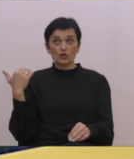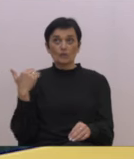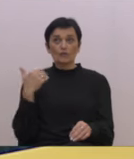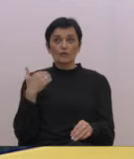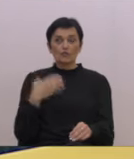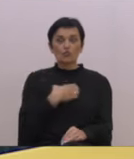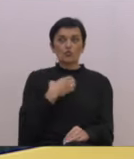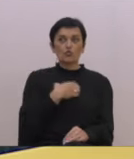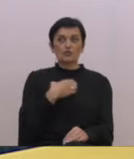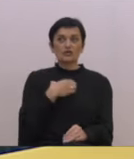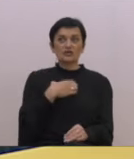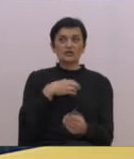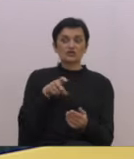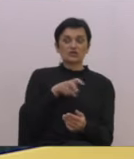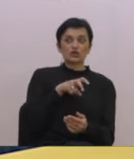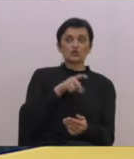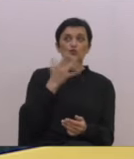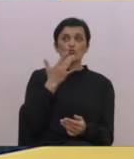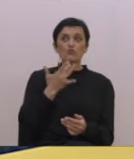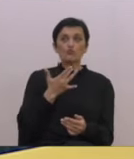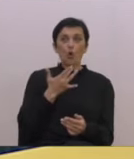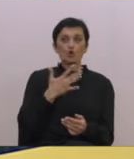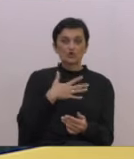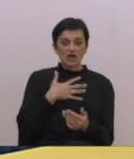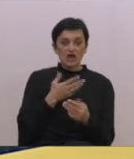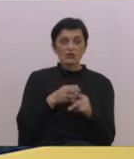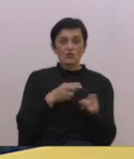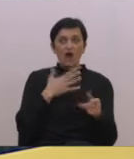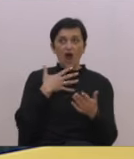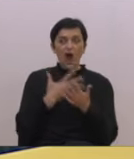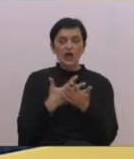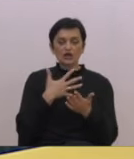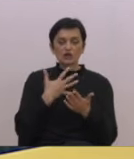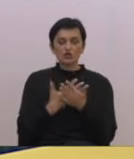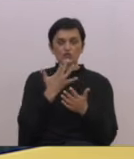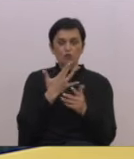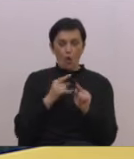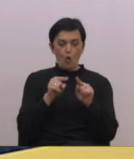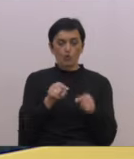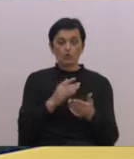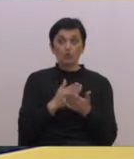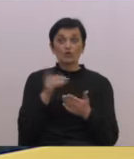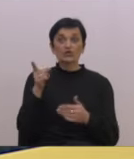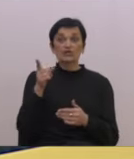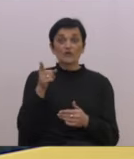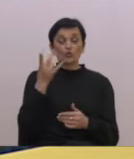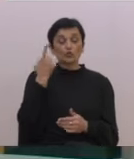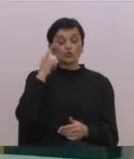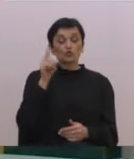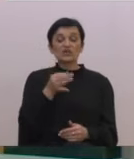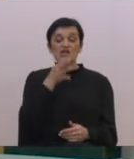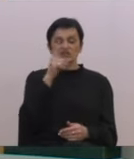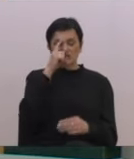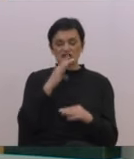უბრთხის იმას, რომ პოლიტიკაში იყოს აქტიური. ამიტომაც თქვენ უნდა იცოდეთ, რომ თქვენ რა თავს იწოდებდით